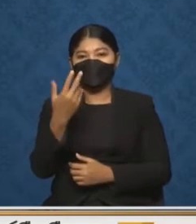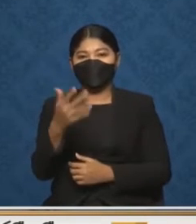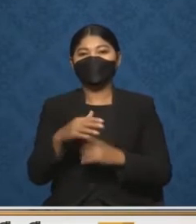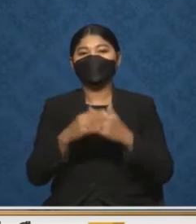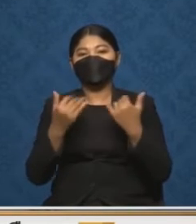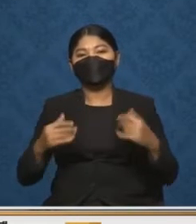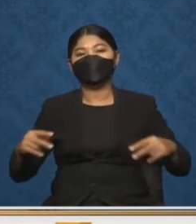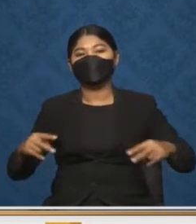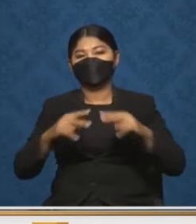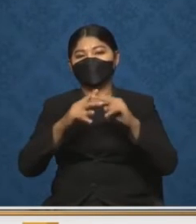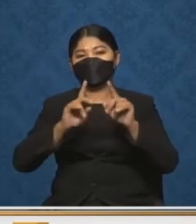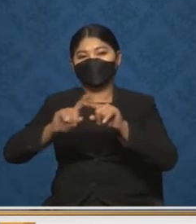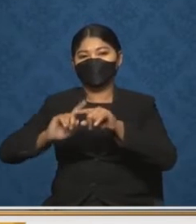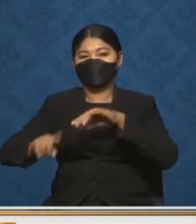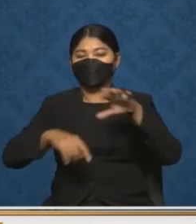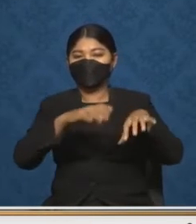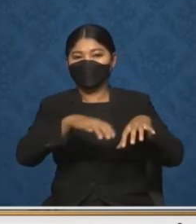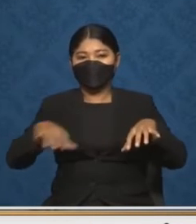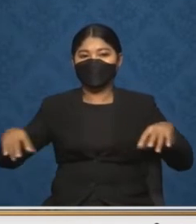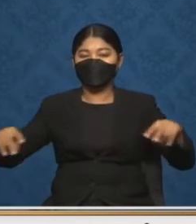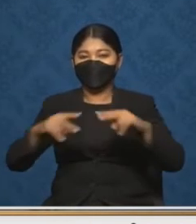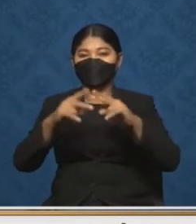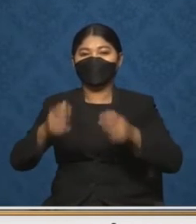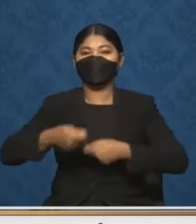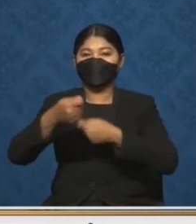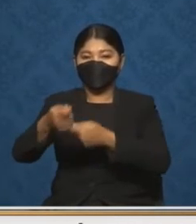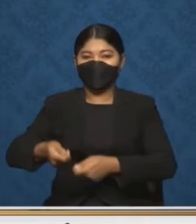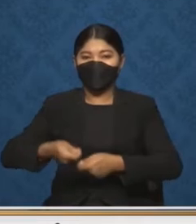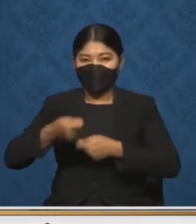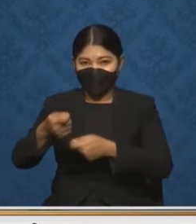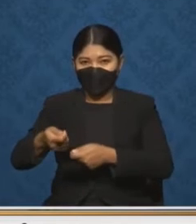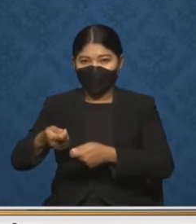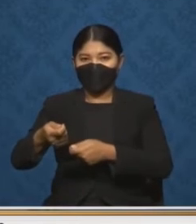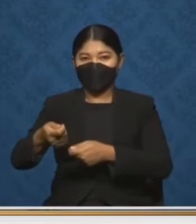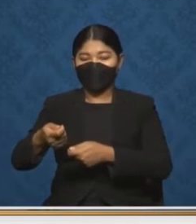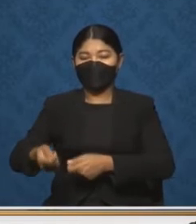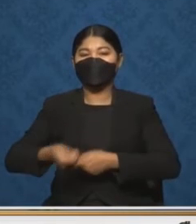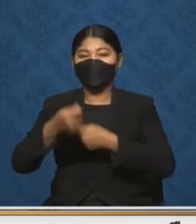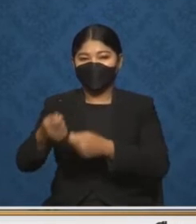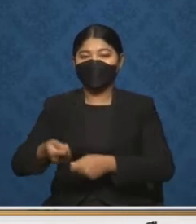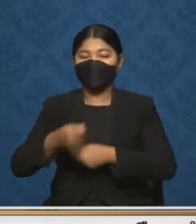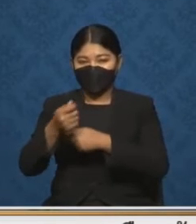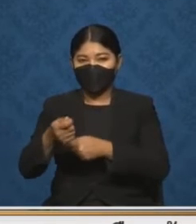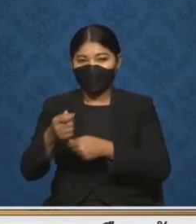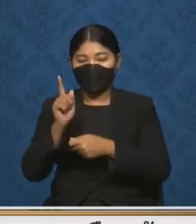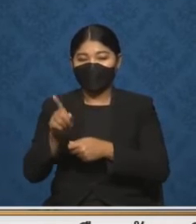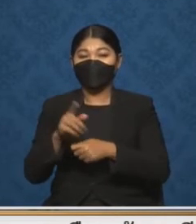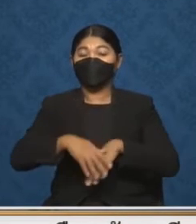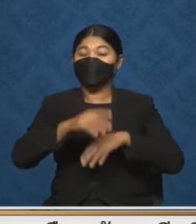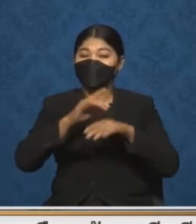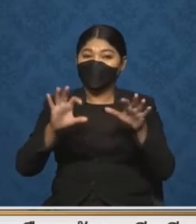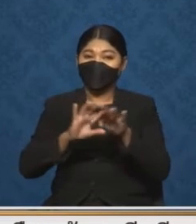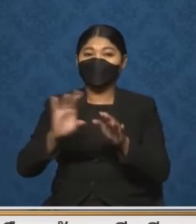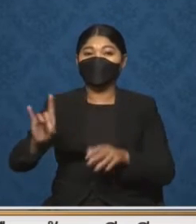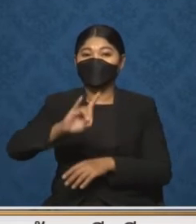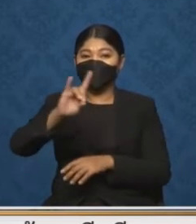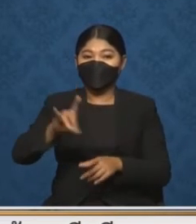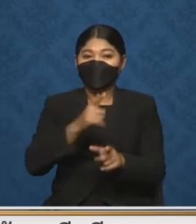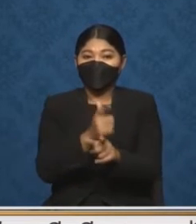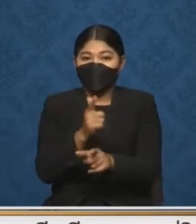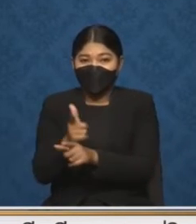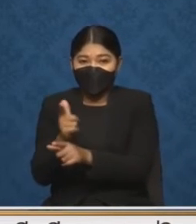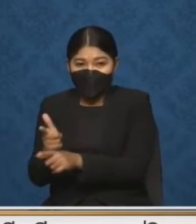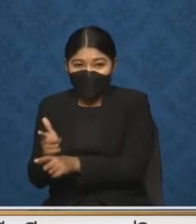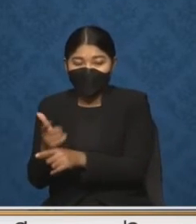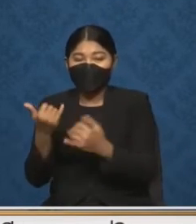มีหลายกระสวงที่เกี่ยวข้อง ทกระสวงเกษษ์และสหากรด้วยซึ่เป็นต้นเรื่องของงานของเกษณรตในสวขปสสสัทั้งหมดการยก